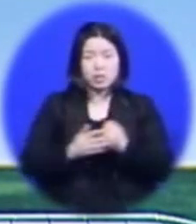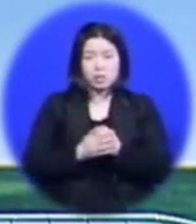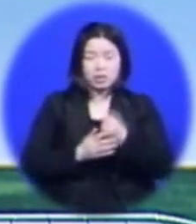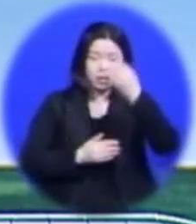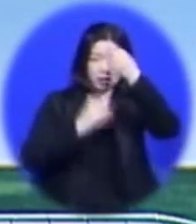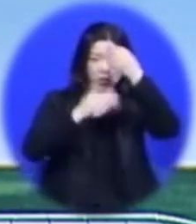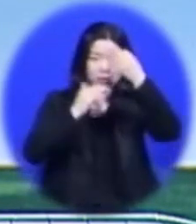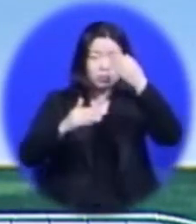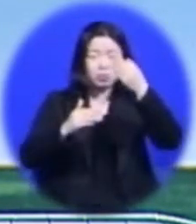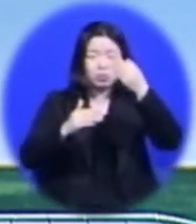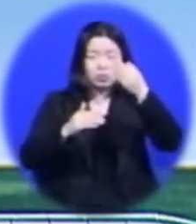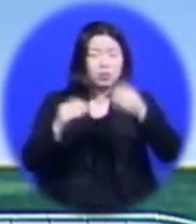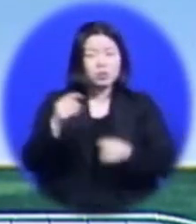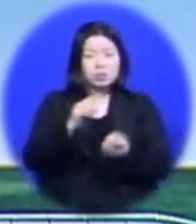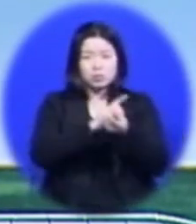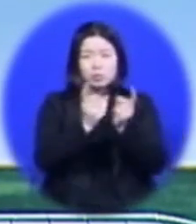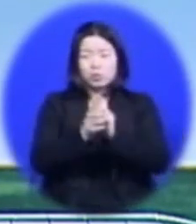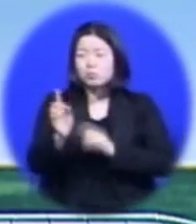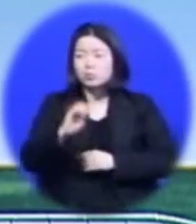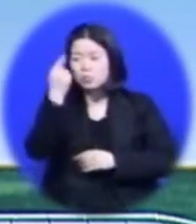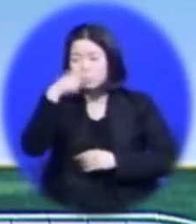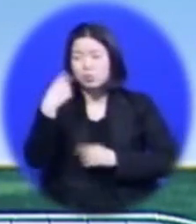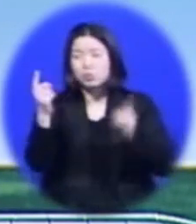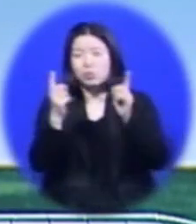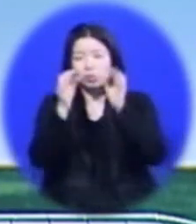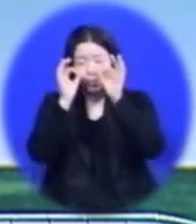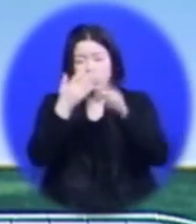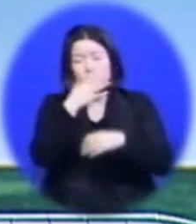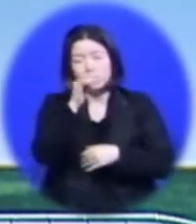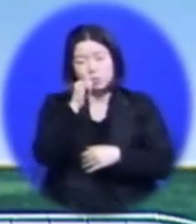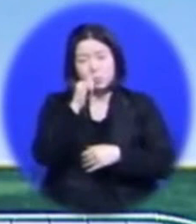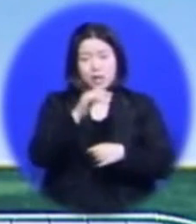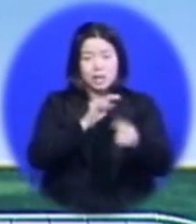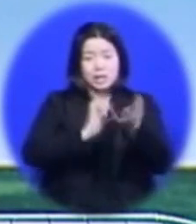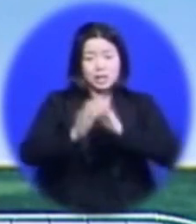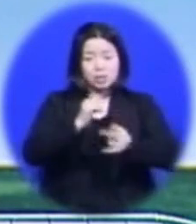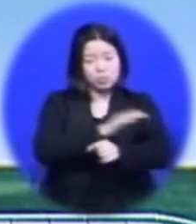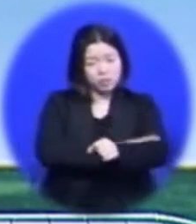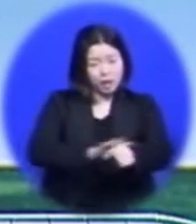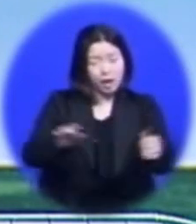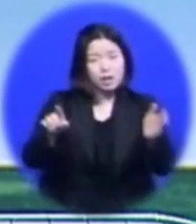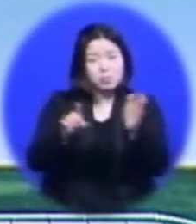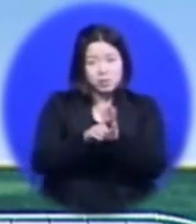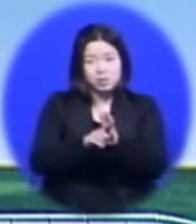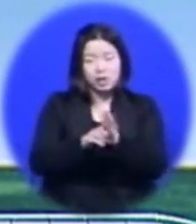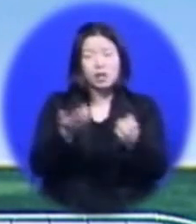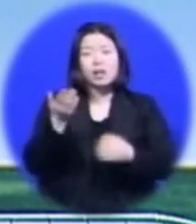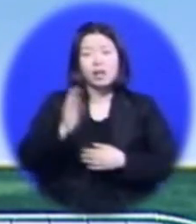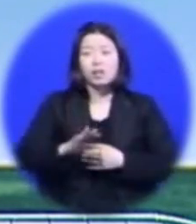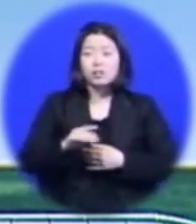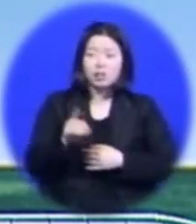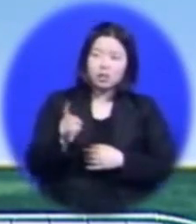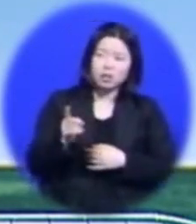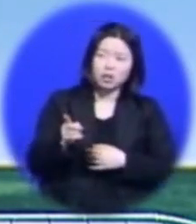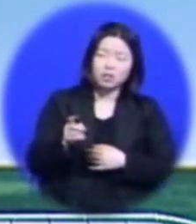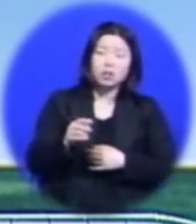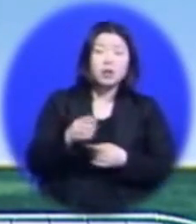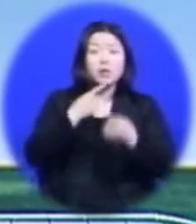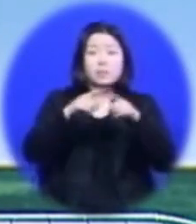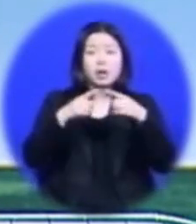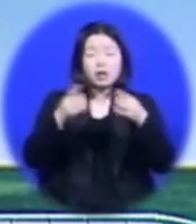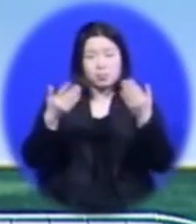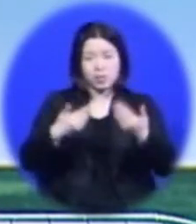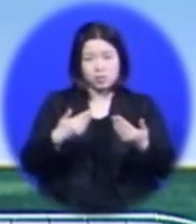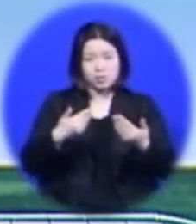성도들끼리 무슨 낯으로 얼굴 봐요. 예수 잘 믿는다 그래놓고 꼴도 좋다. 평소에